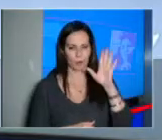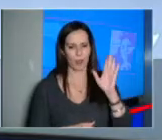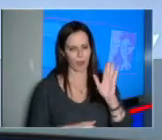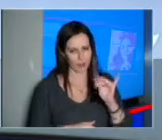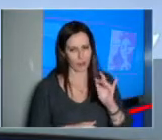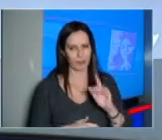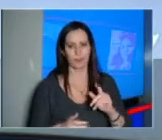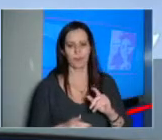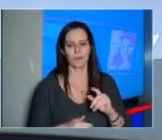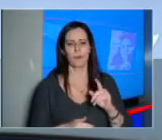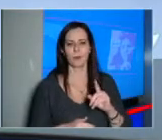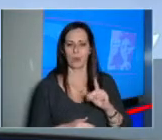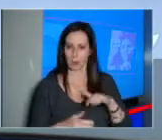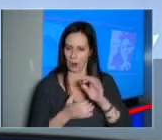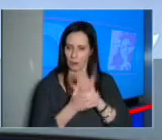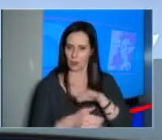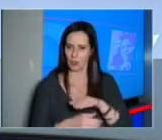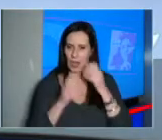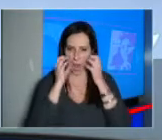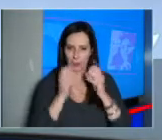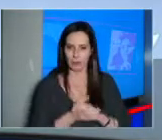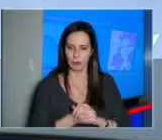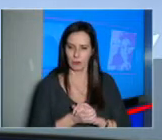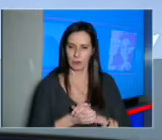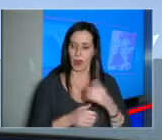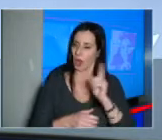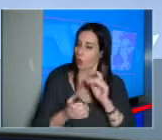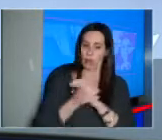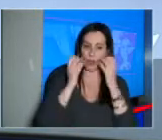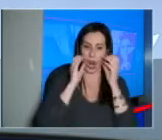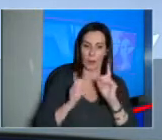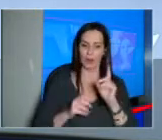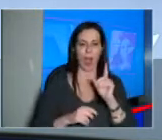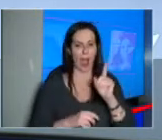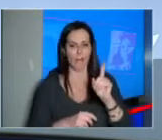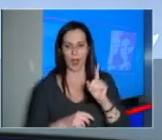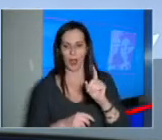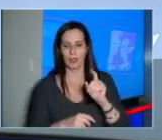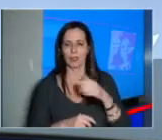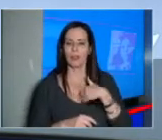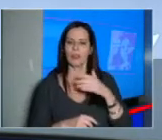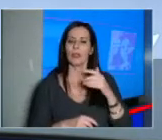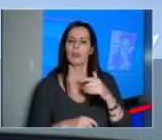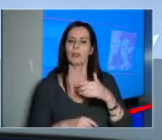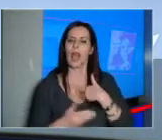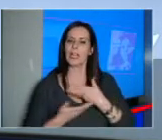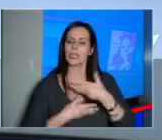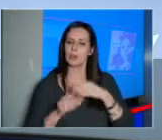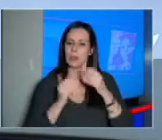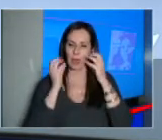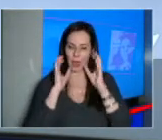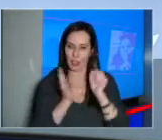מה שאני לא הכרתי. את גם חברה של יצחק רבין? את מכירה אותו? לא, אני לא חברה של יצחק רבין. לא חברה, אבל יש לך שיחות איתו. לגמרי, יחסים